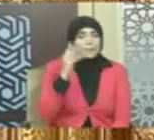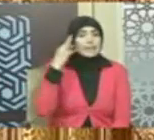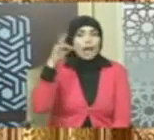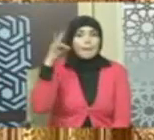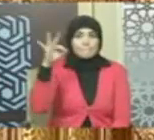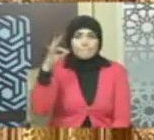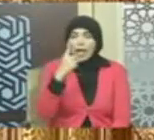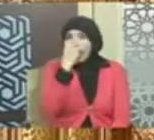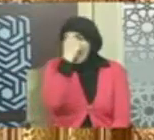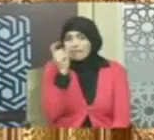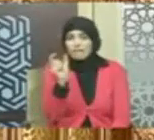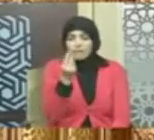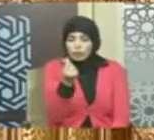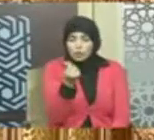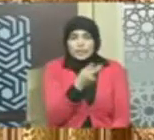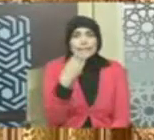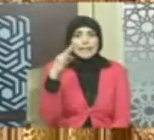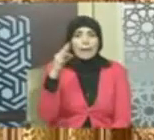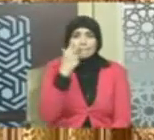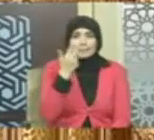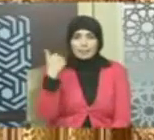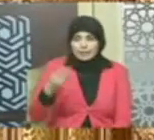الخالص، وأخذ